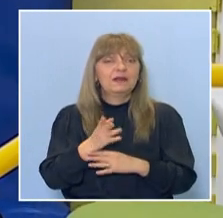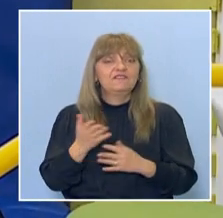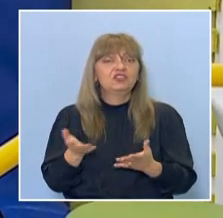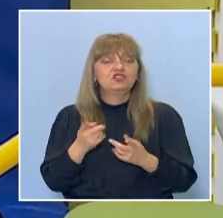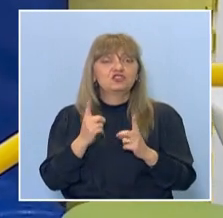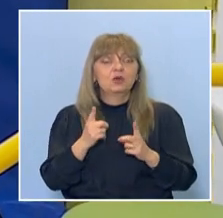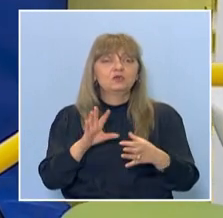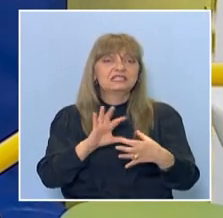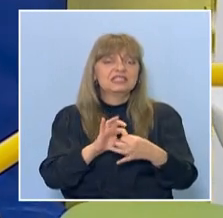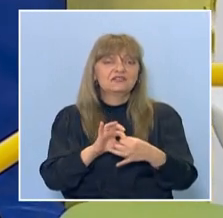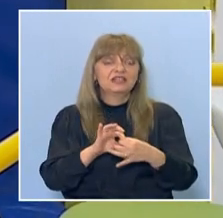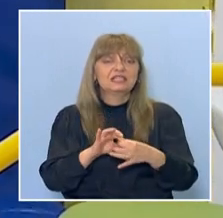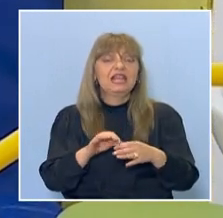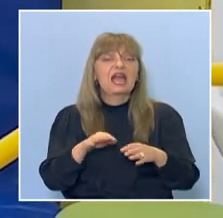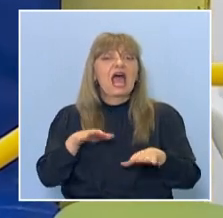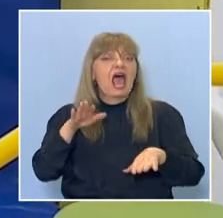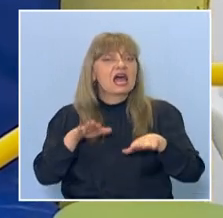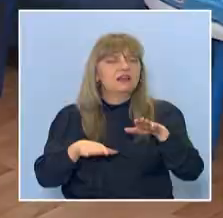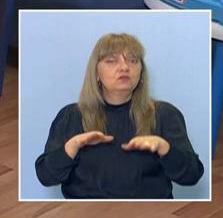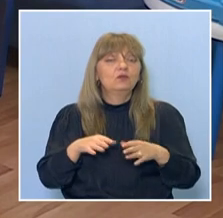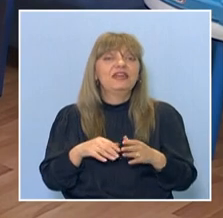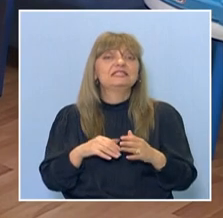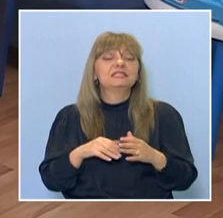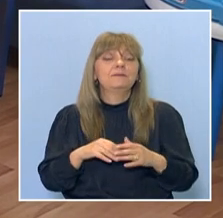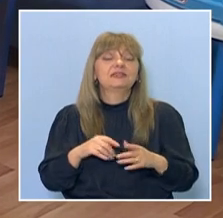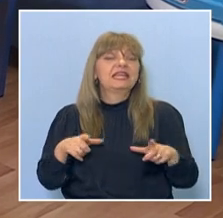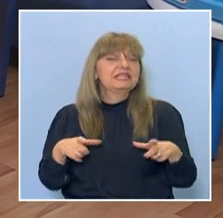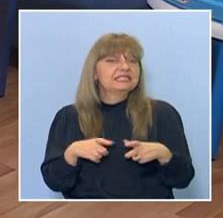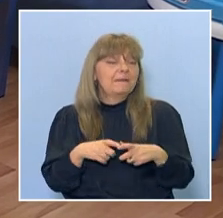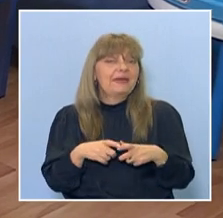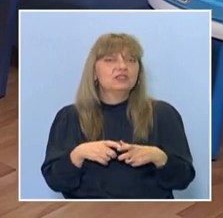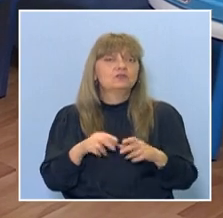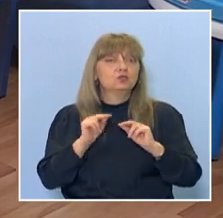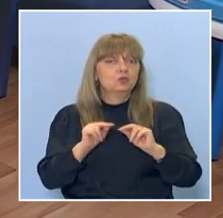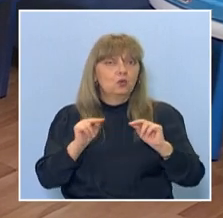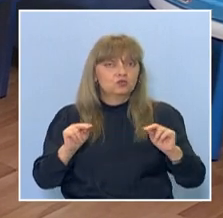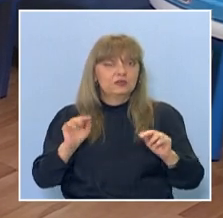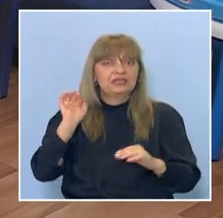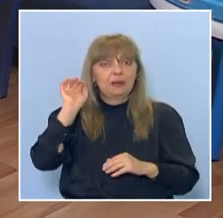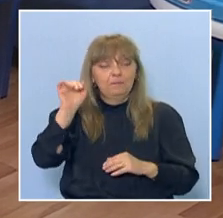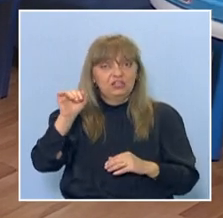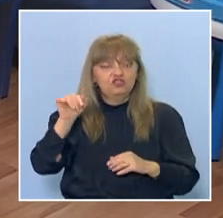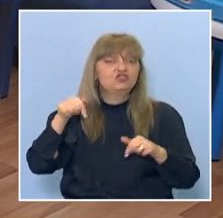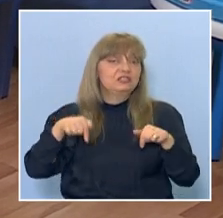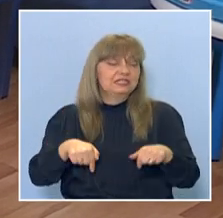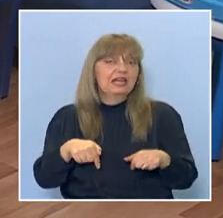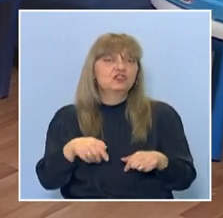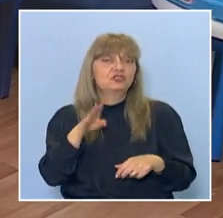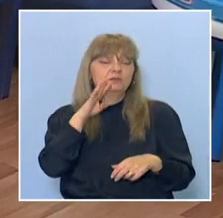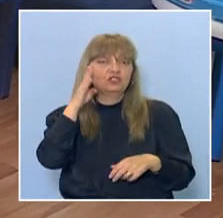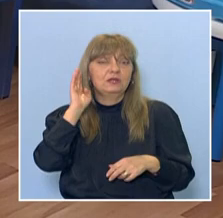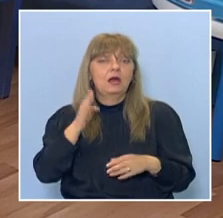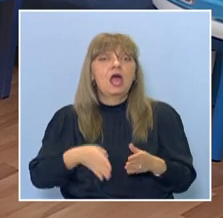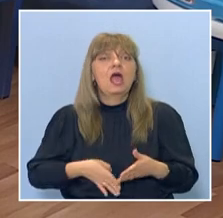с координация, равновесие, с ловкост. Семейното консултиране на бъдещи и настоящи родители е помогнало